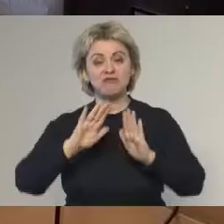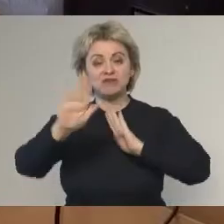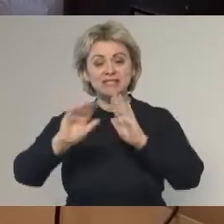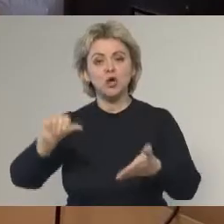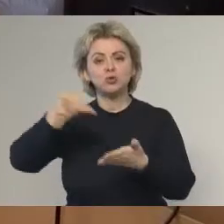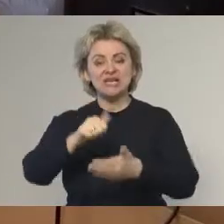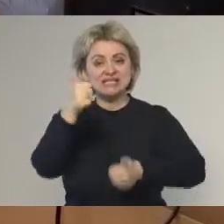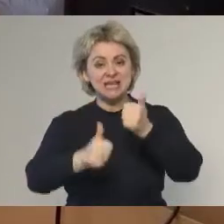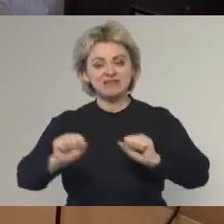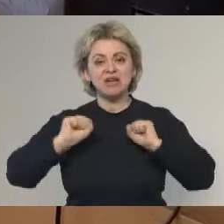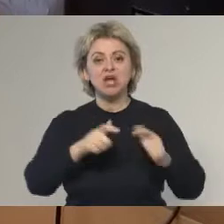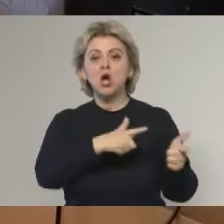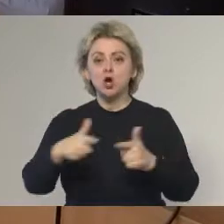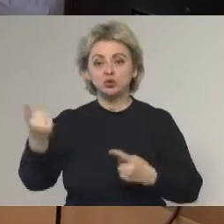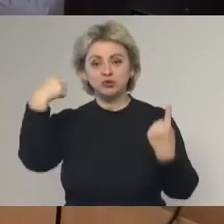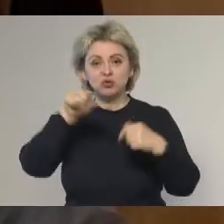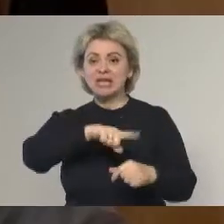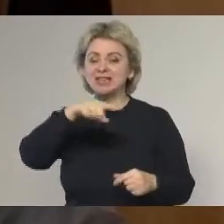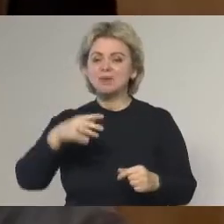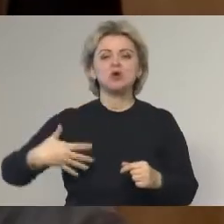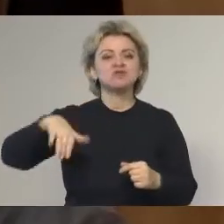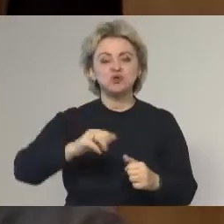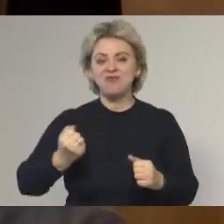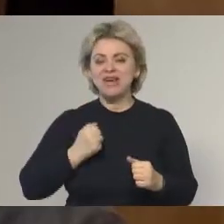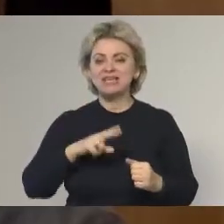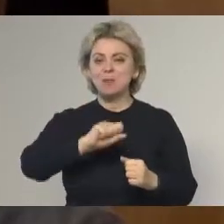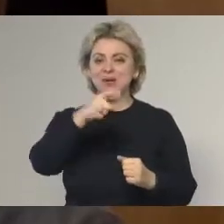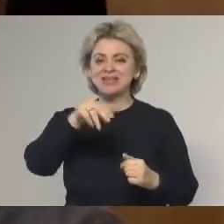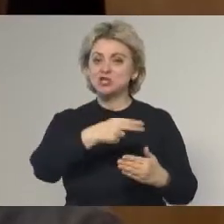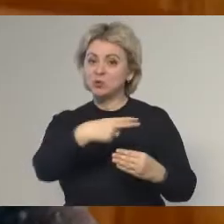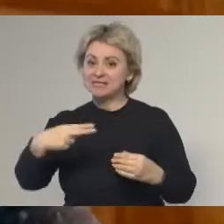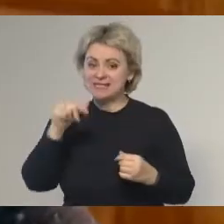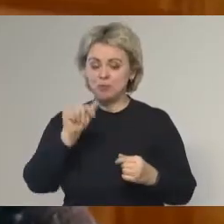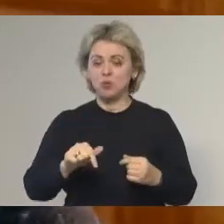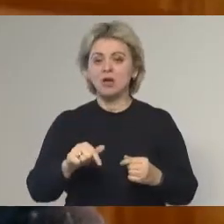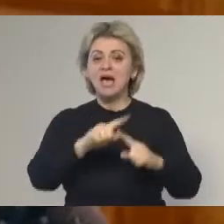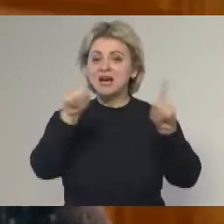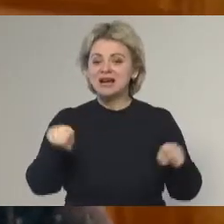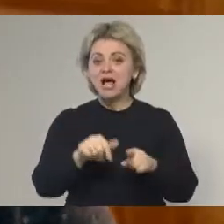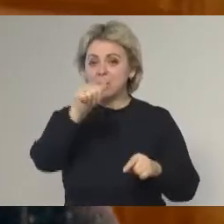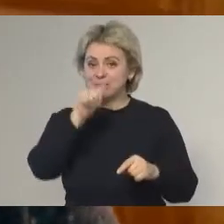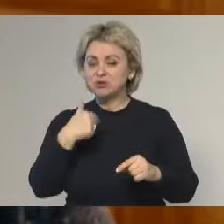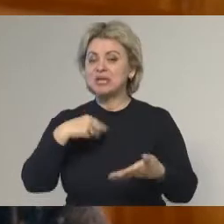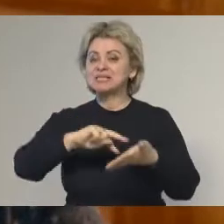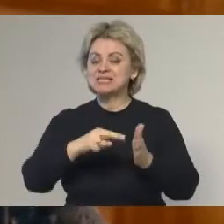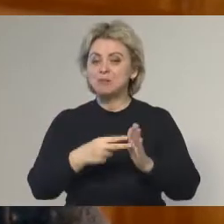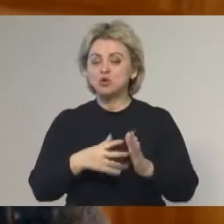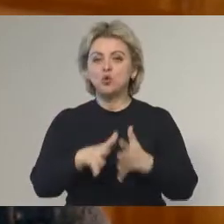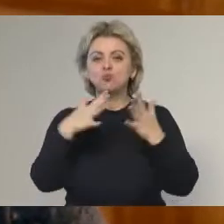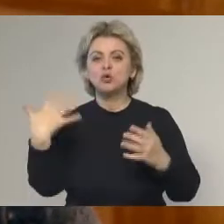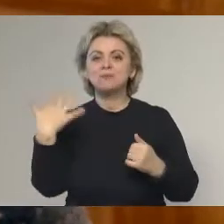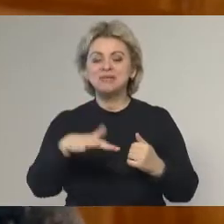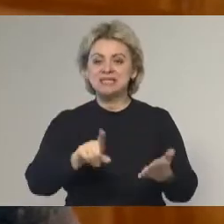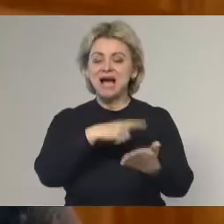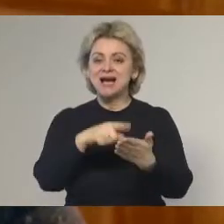спортивных соревнованиях, готовят творческие номера. И все на военно-патриотическую тему. В рамках месячника у нас запланировано более